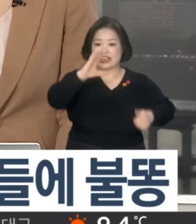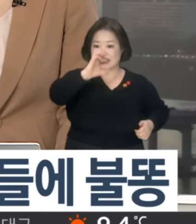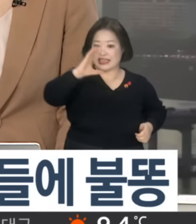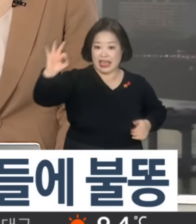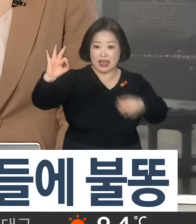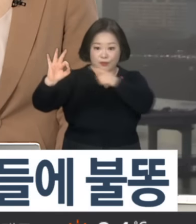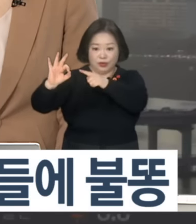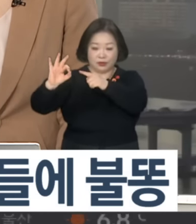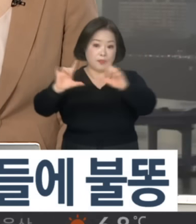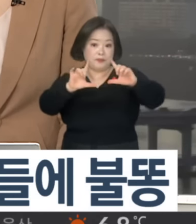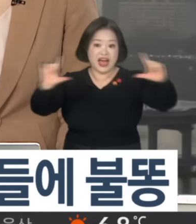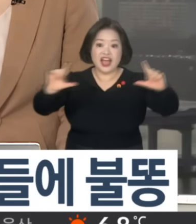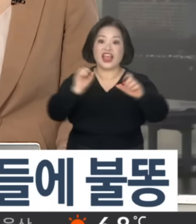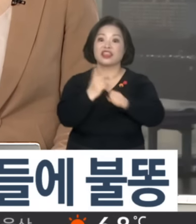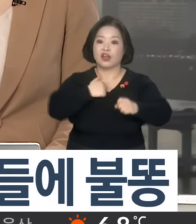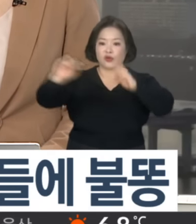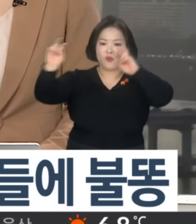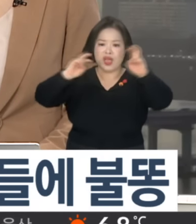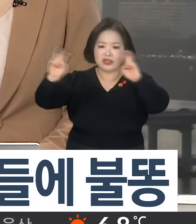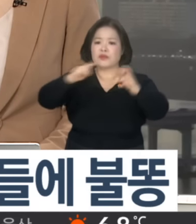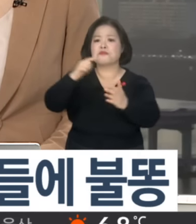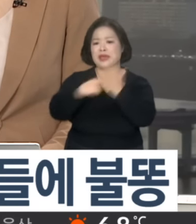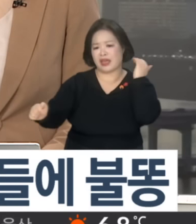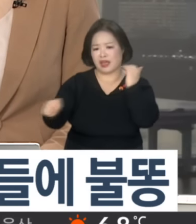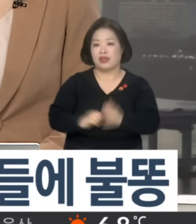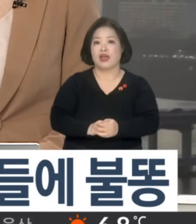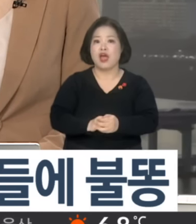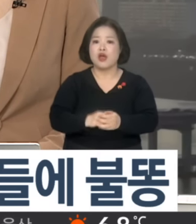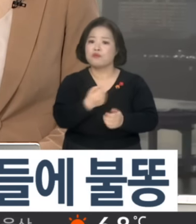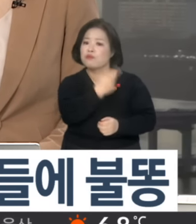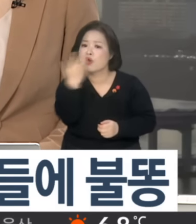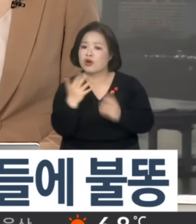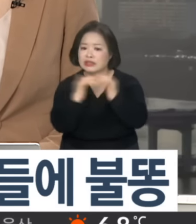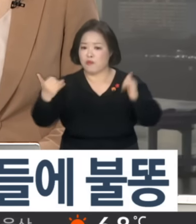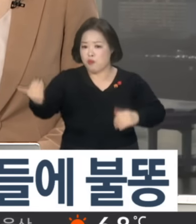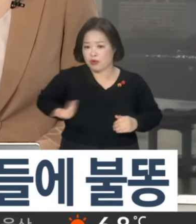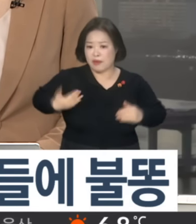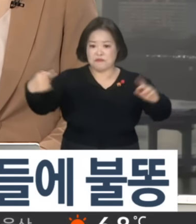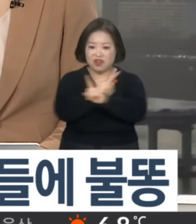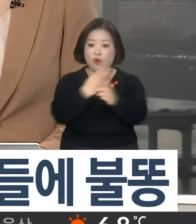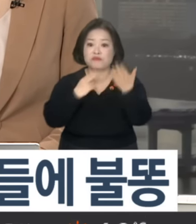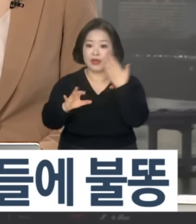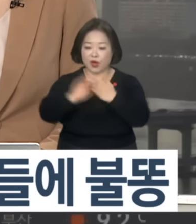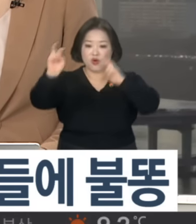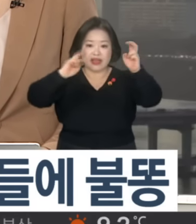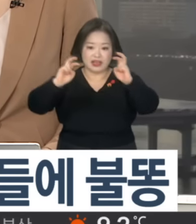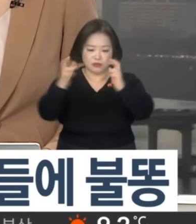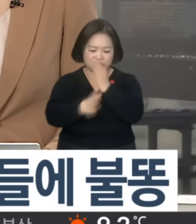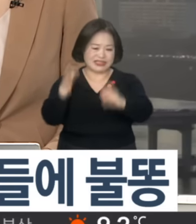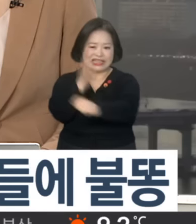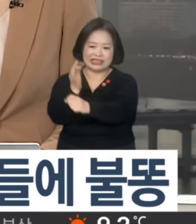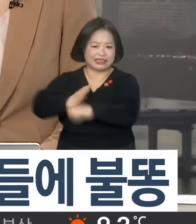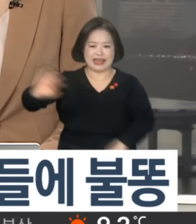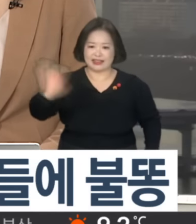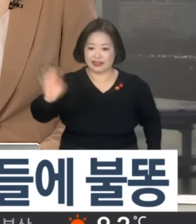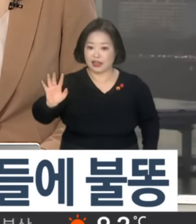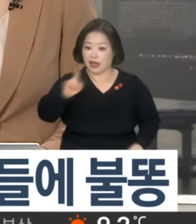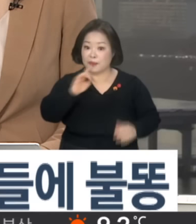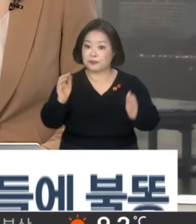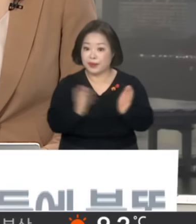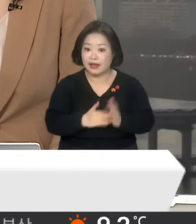기업들에도 불동이고 있습니다 네부 누리꾼들은 모델을 바꾸지 않으면 불매운동에 나서겠다며 비난을 쏟아내고